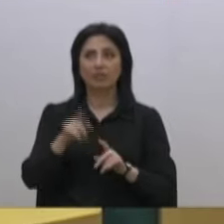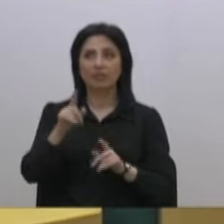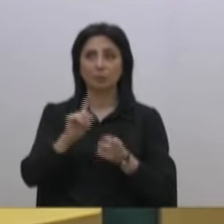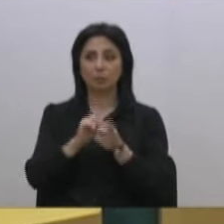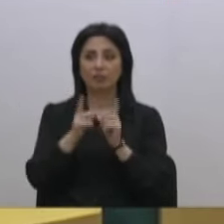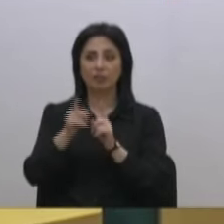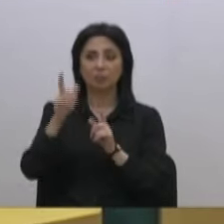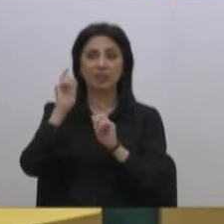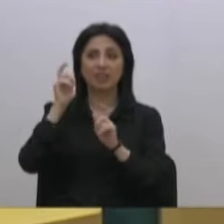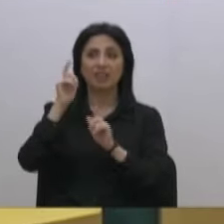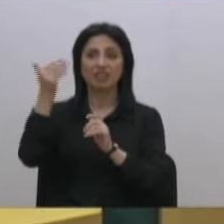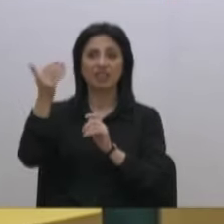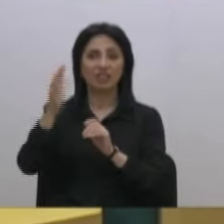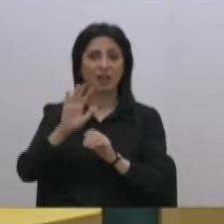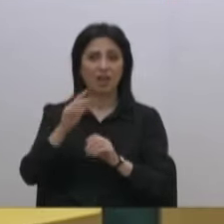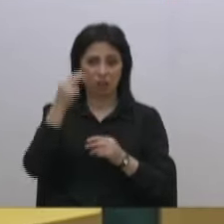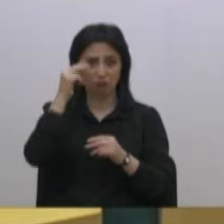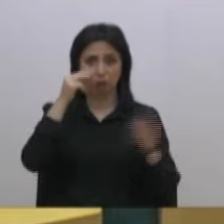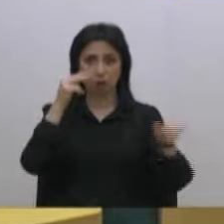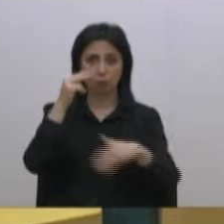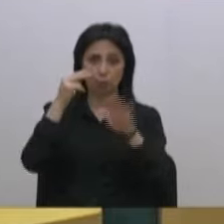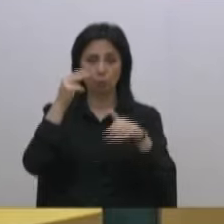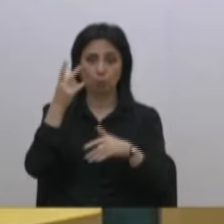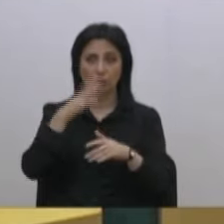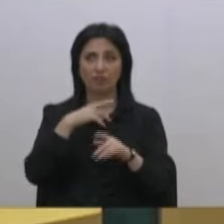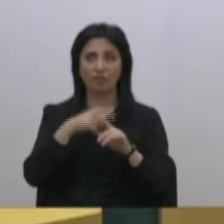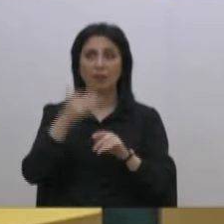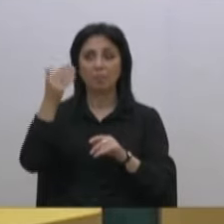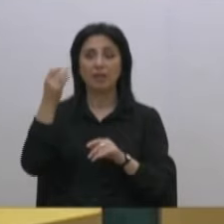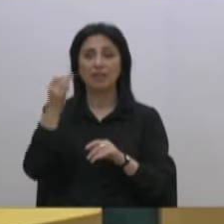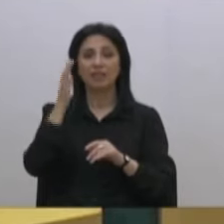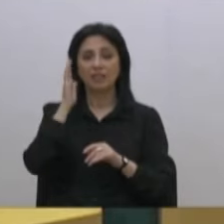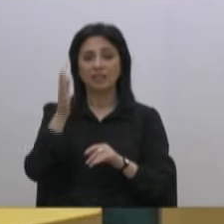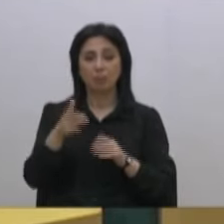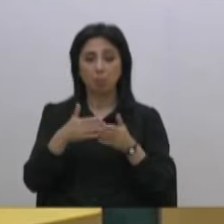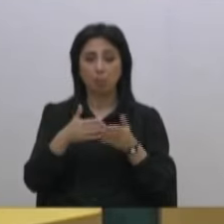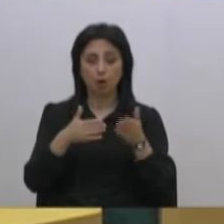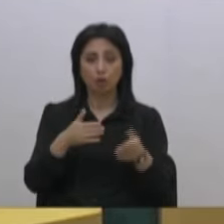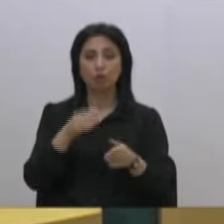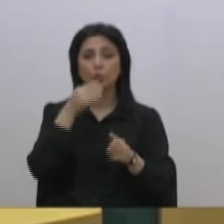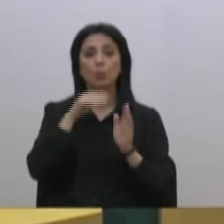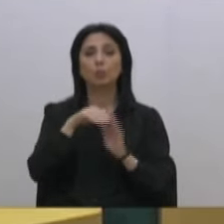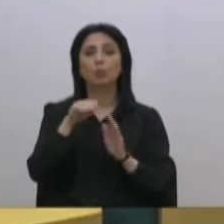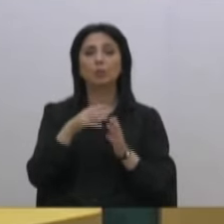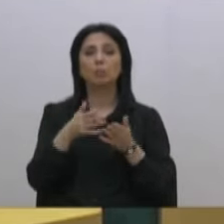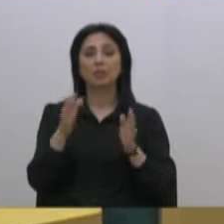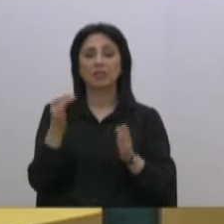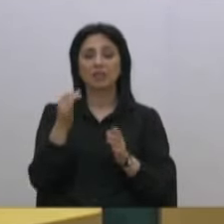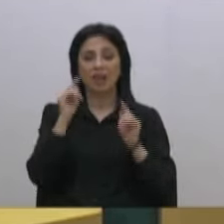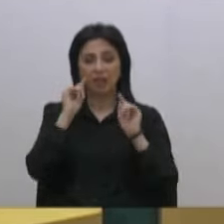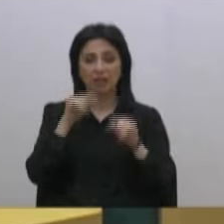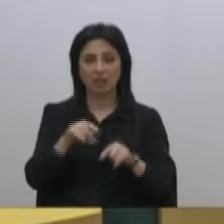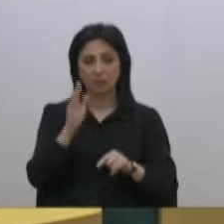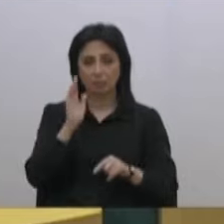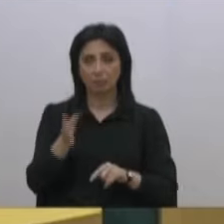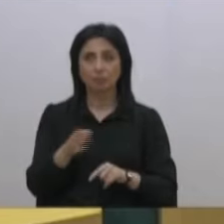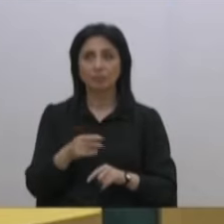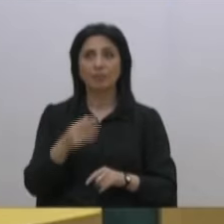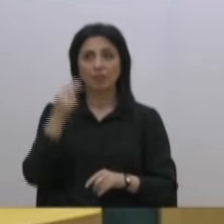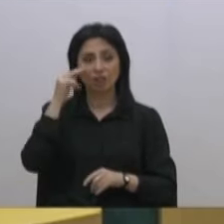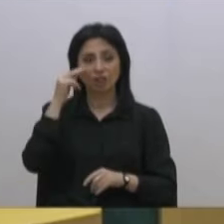ტვირთმა უნდა გაიაროს აქ თუ არა ჩინურმა და თუ მათი ინტერესი იქნება ამ პორტში, შეიძლება უკეთ უფრო მეტი დაინტერესება კონდეს და ის